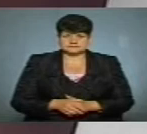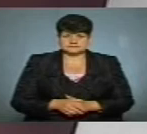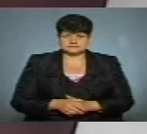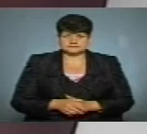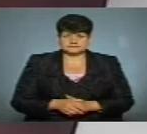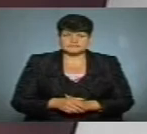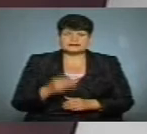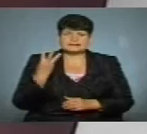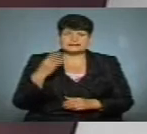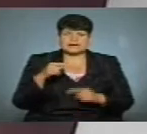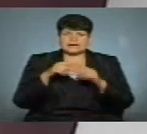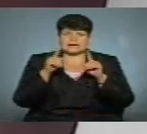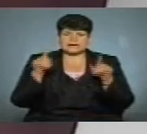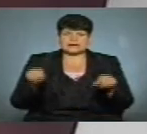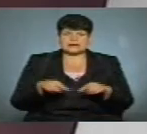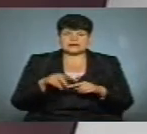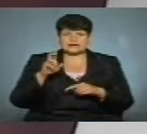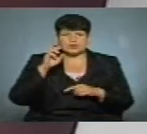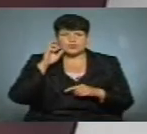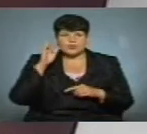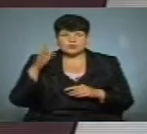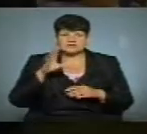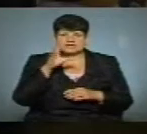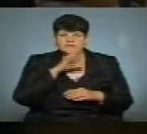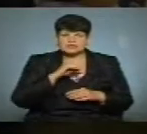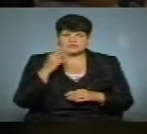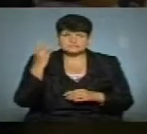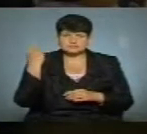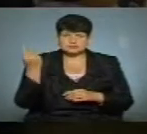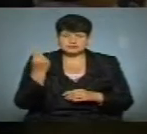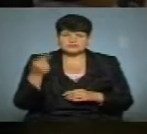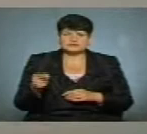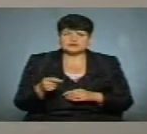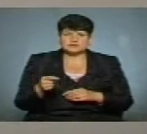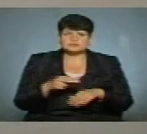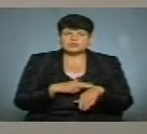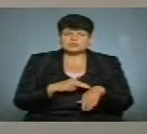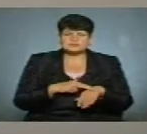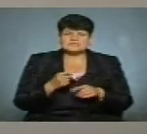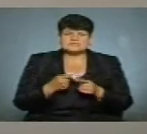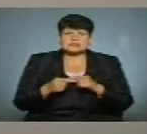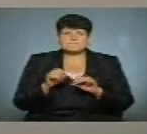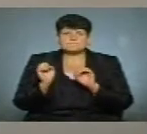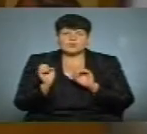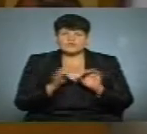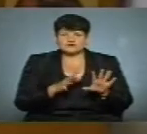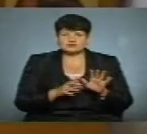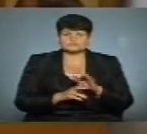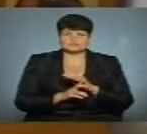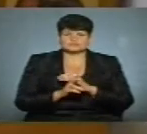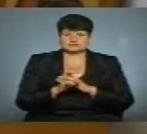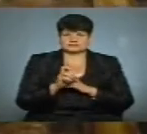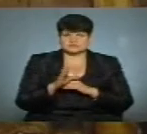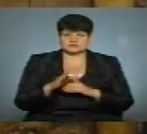Три ікони, які викрали із храму Успіння Пресвятої Богородиці, що на Хмельниччині, тернопільські поліцейські повернули настоятелю храму,